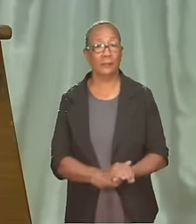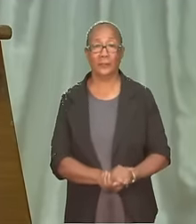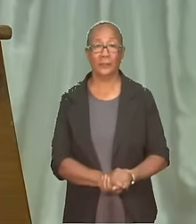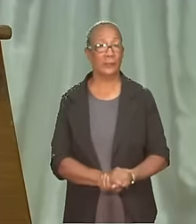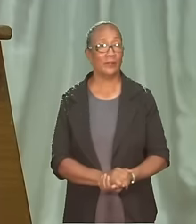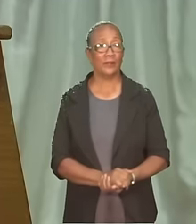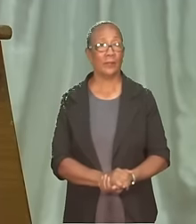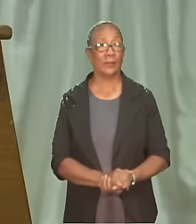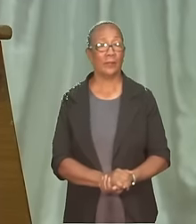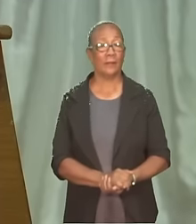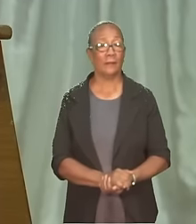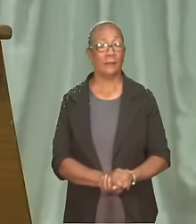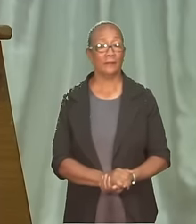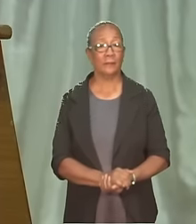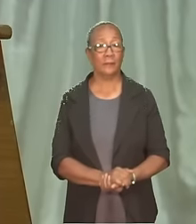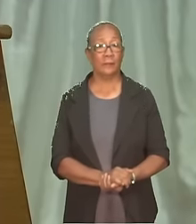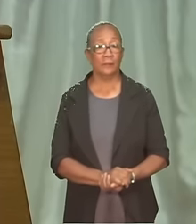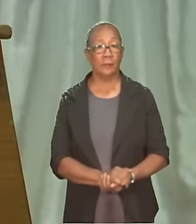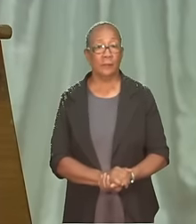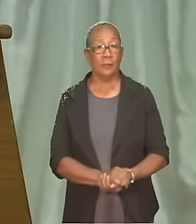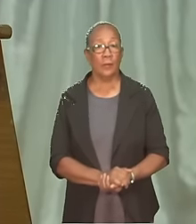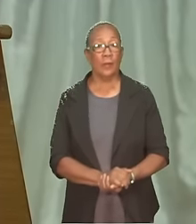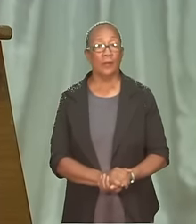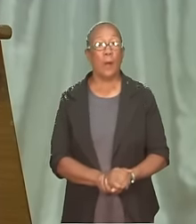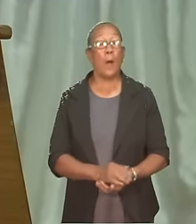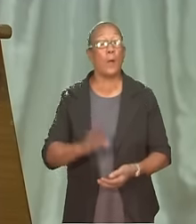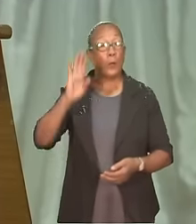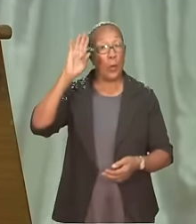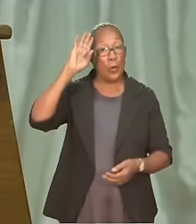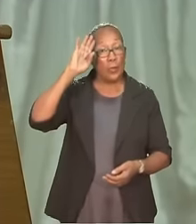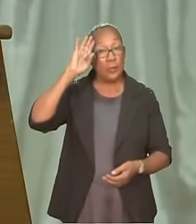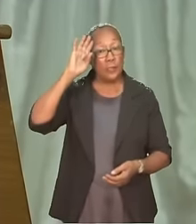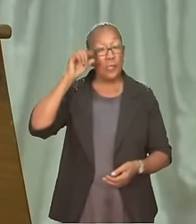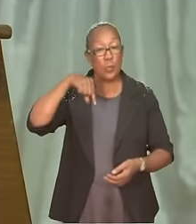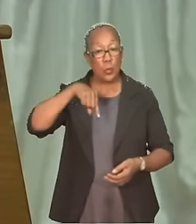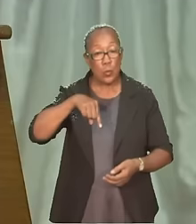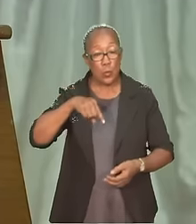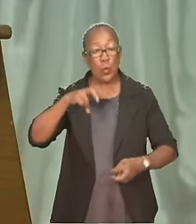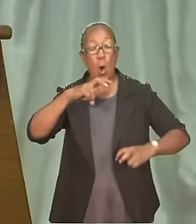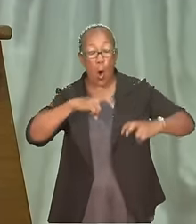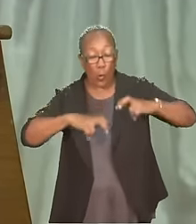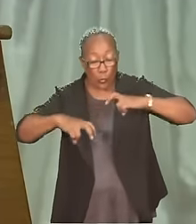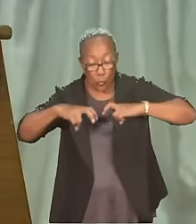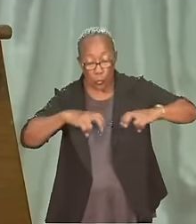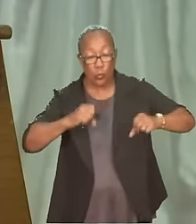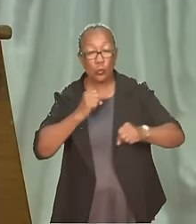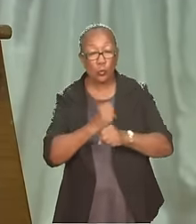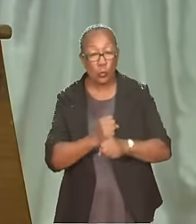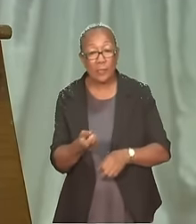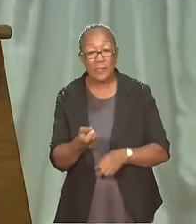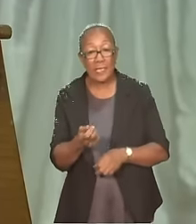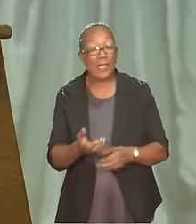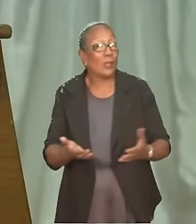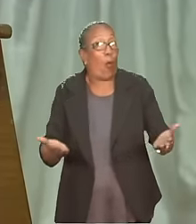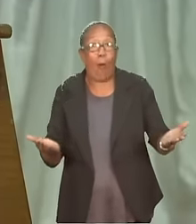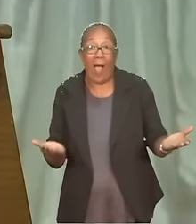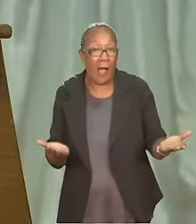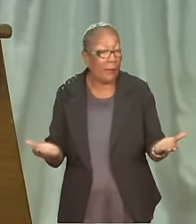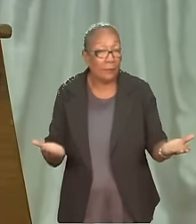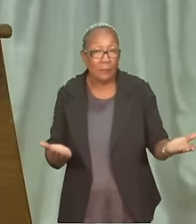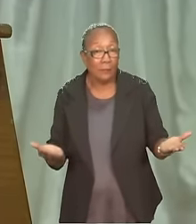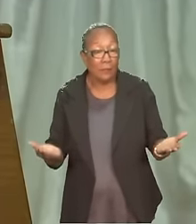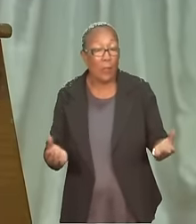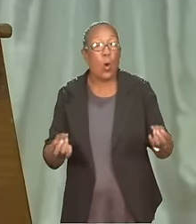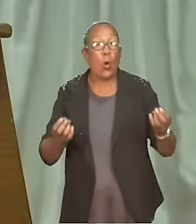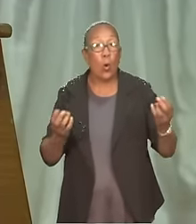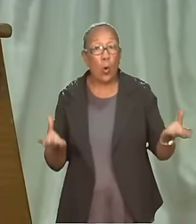De justitie is al ingeschakeld. De politie is bezig met een intensief onderzoek. Hoe